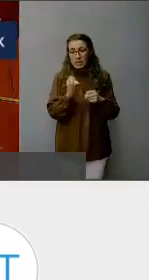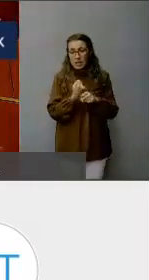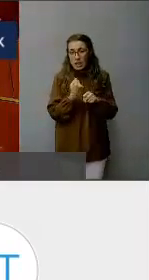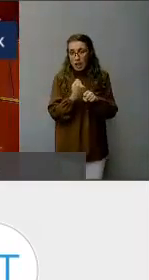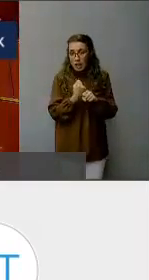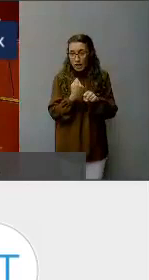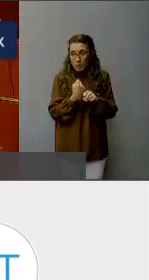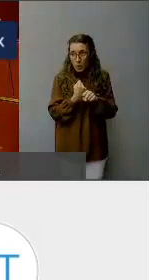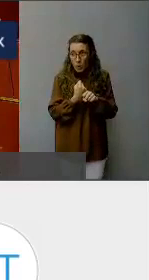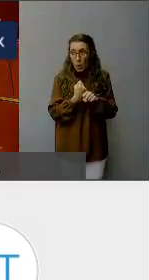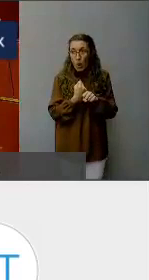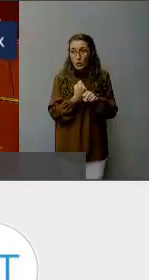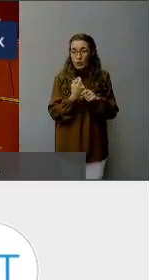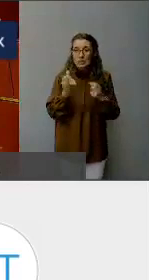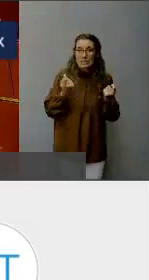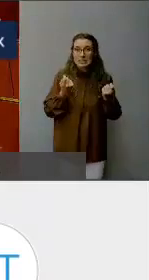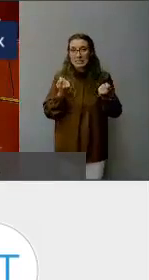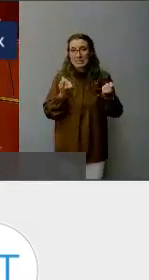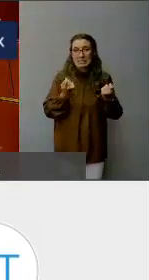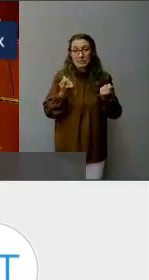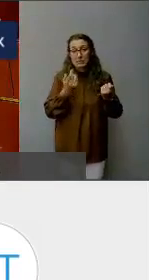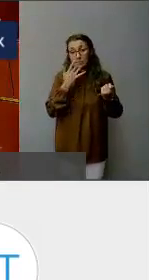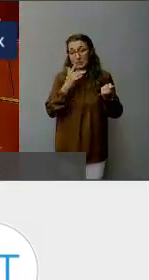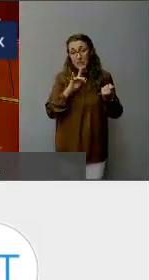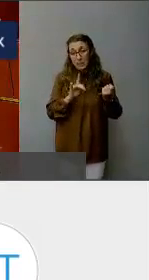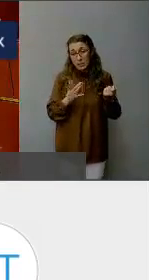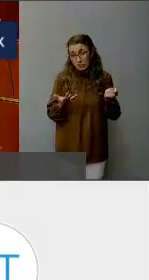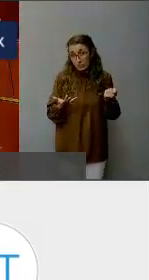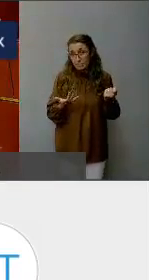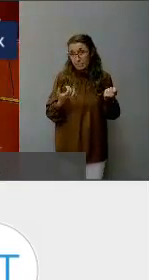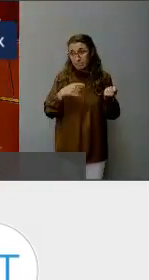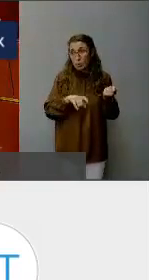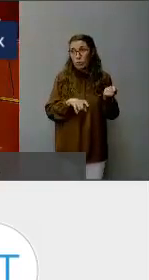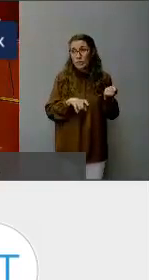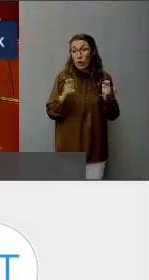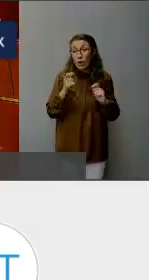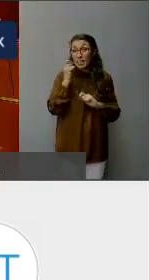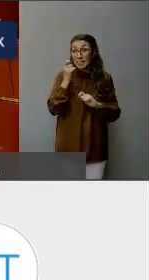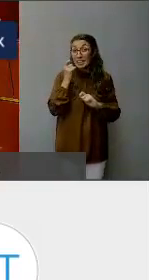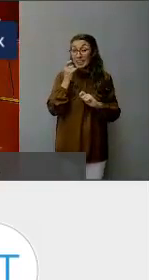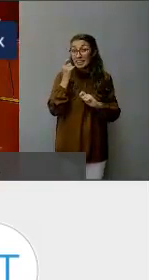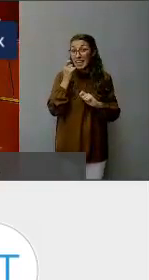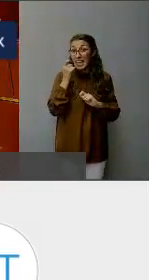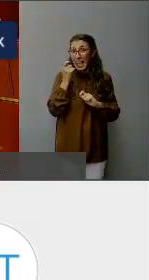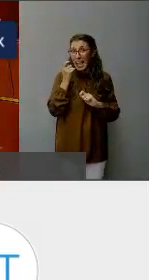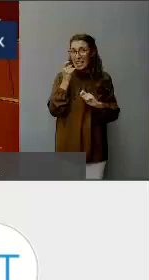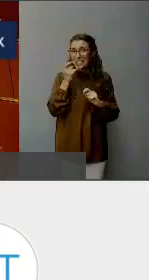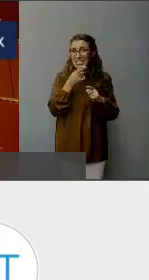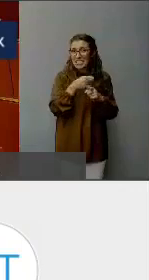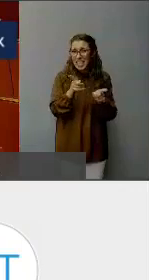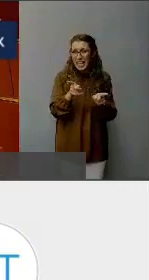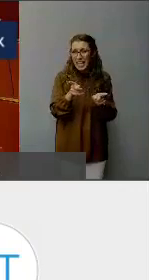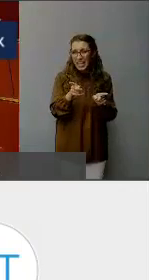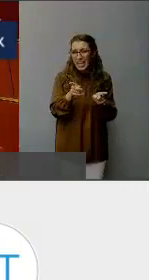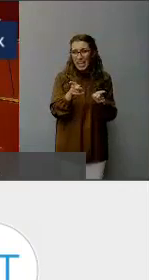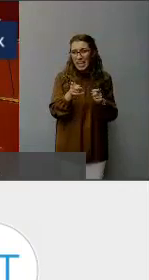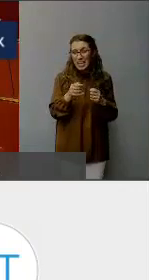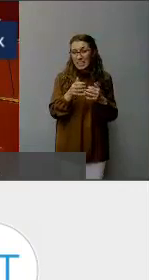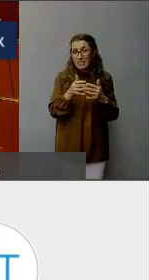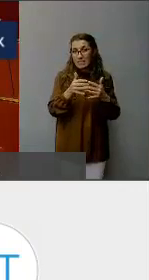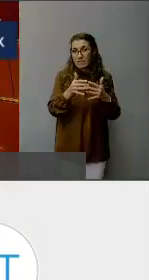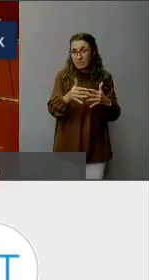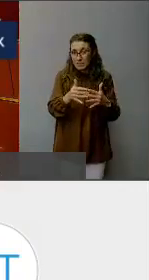per mitigare ma non è semplice non è semplice perché ovviamente l'interesse che sta coltivando questa amministrazione non è sviluppare l'agricoltura